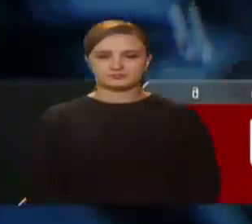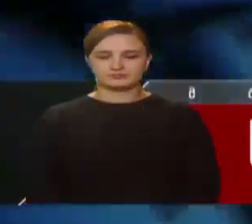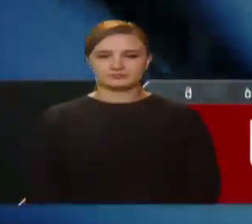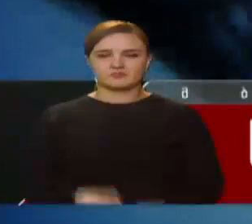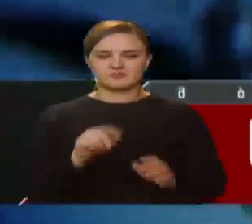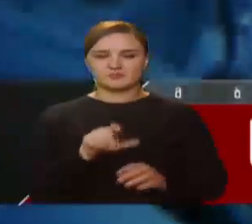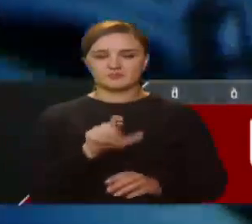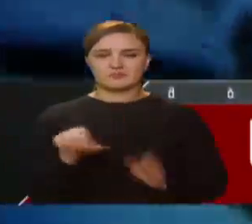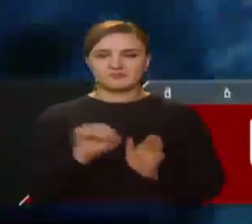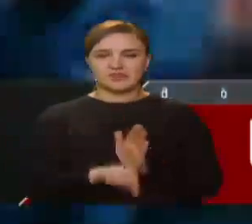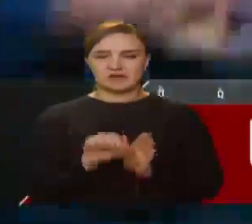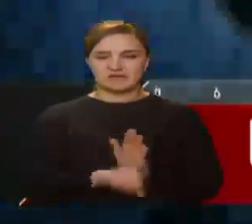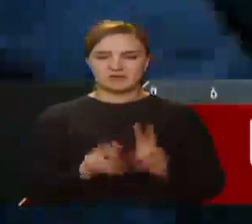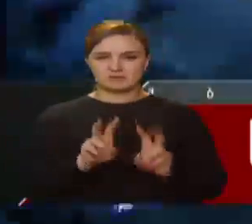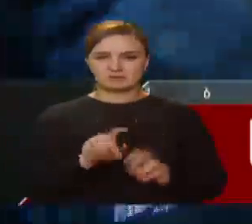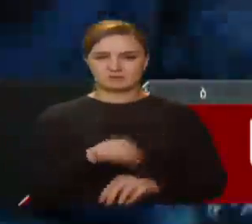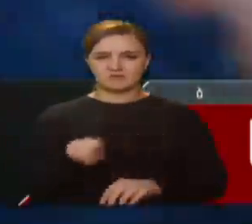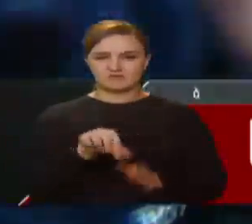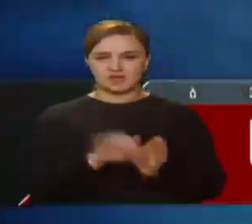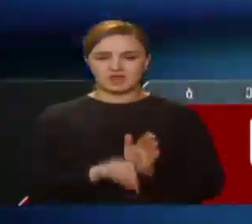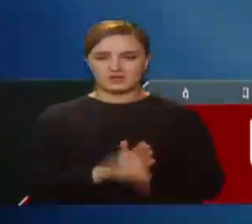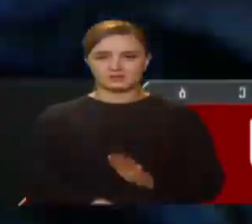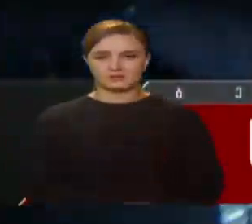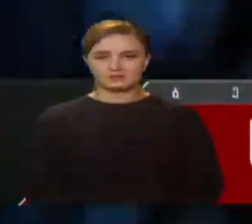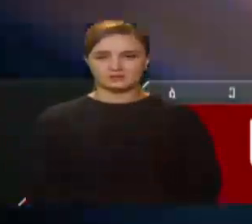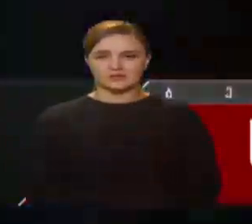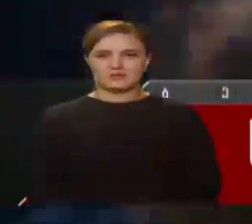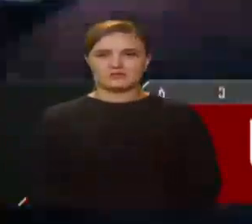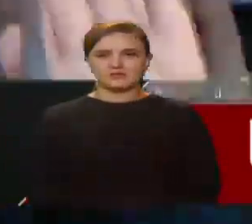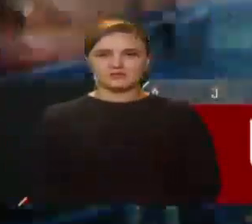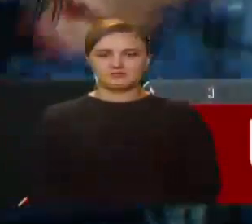Mona! Mona! Mona! Mona! Mona!